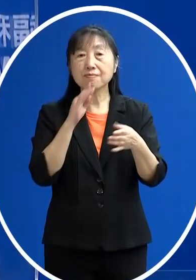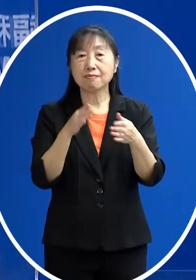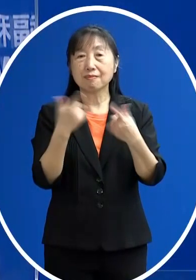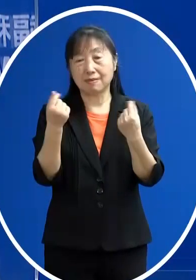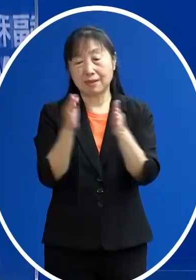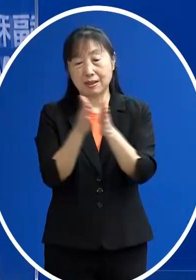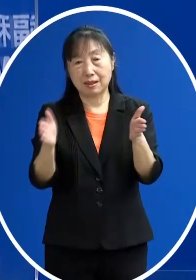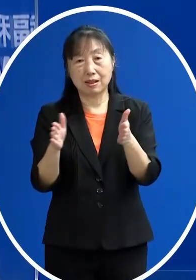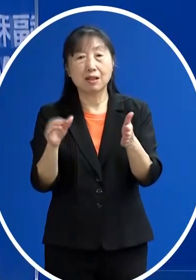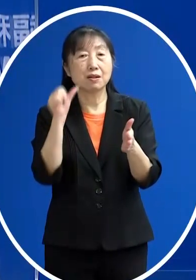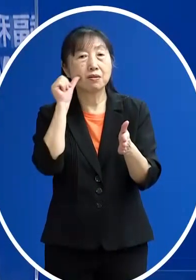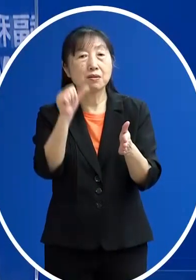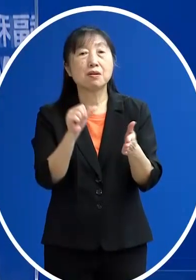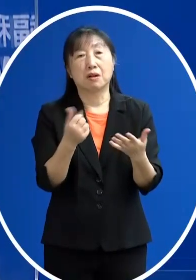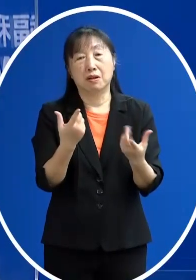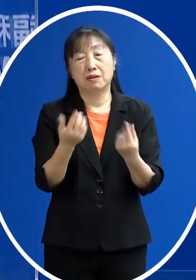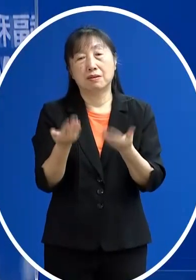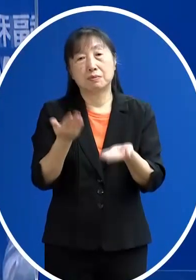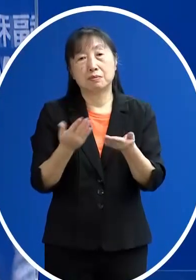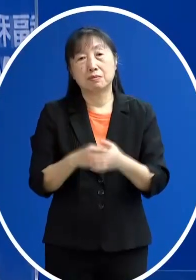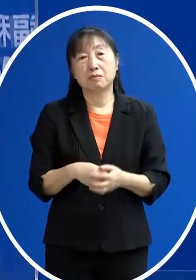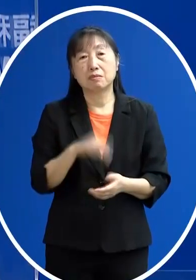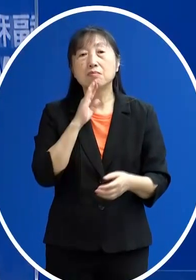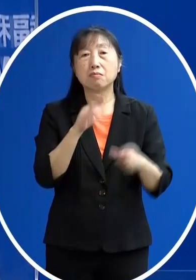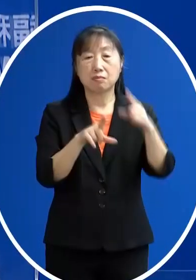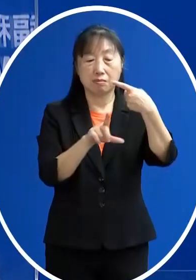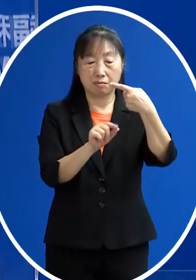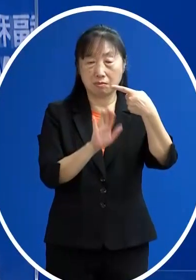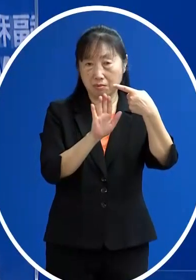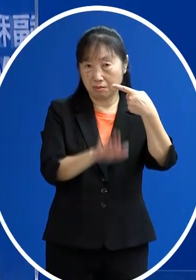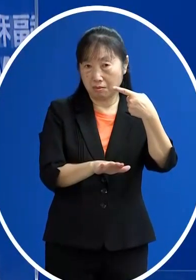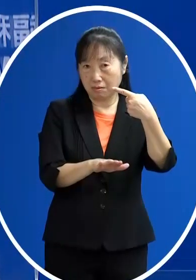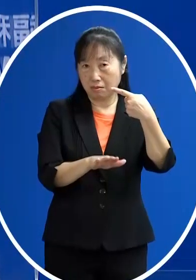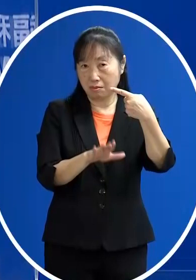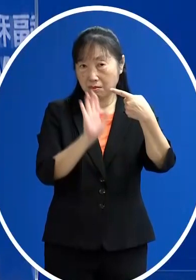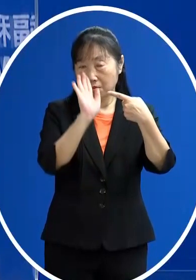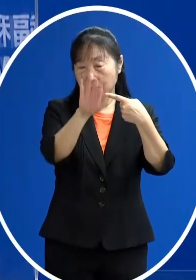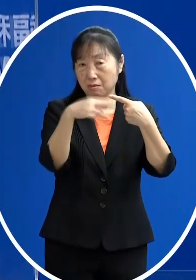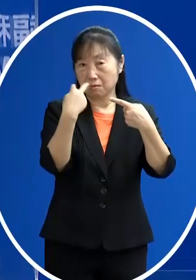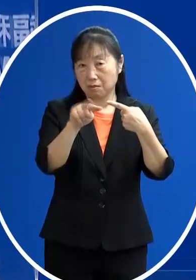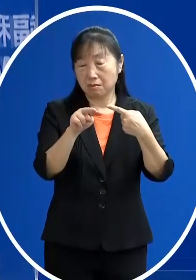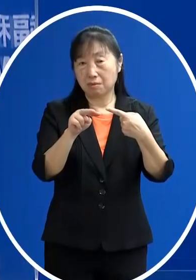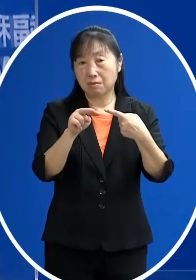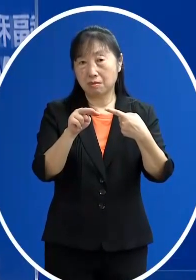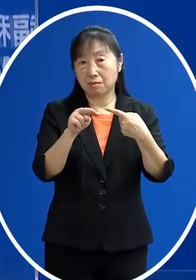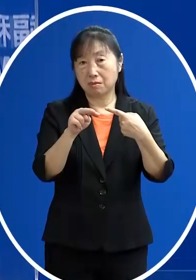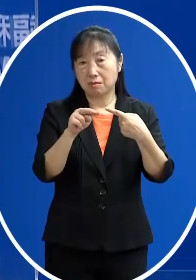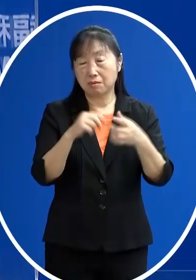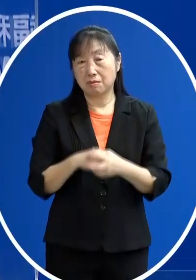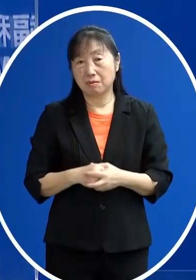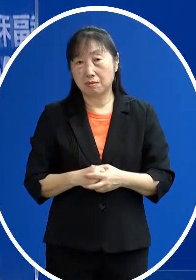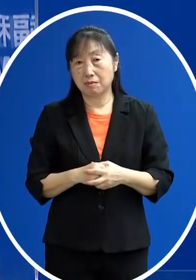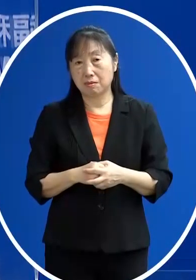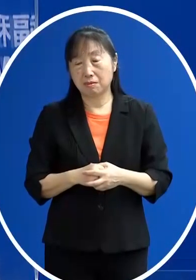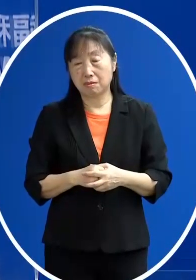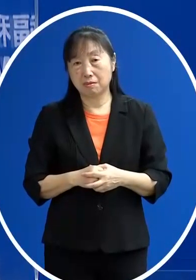种。那因为我们是在1月份以后才做这个接，才做这